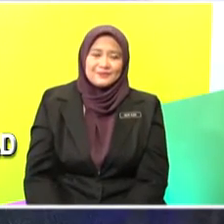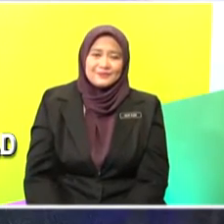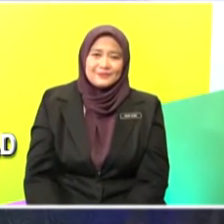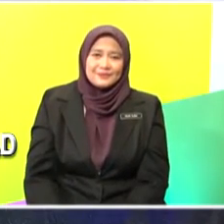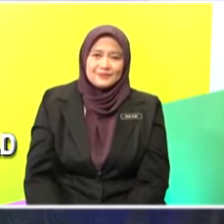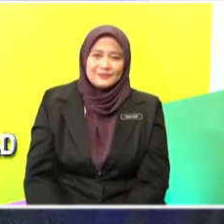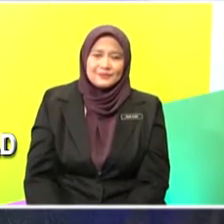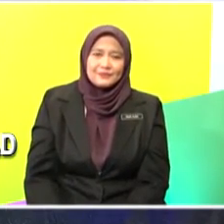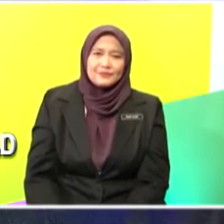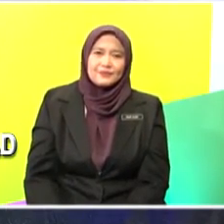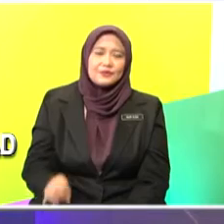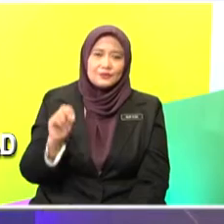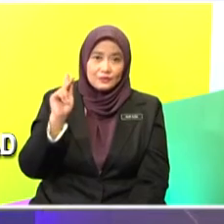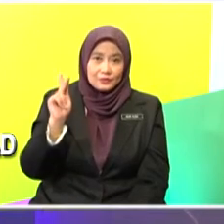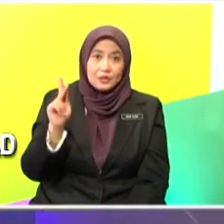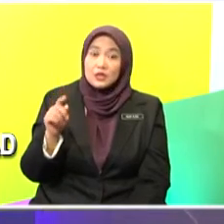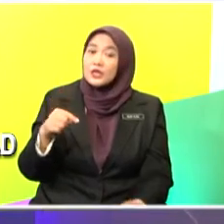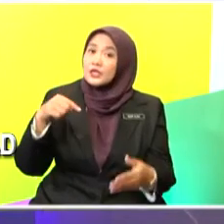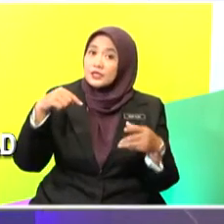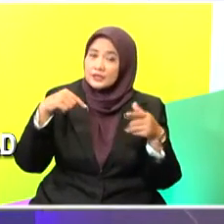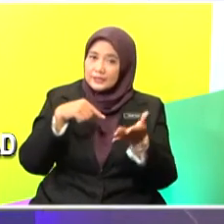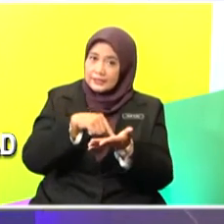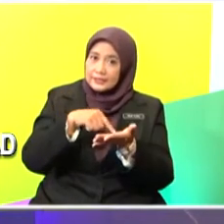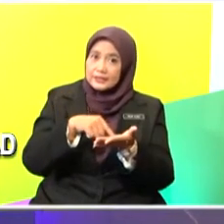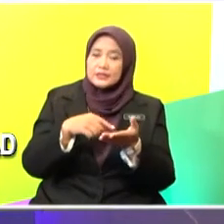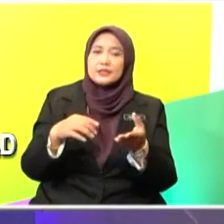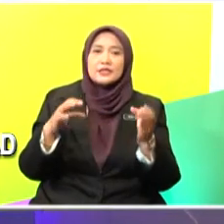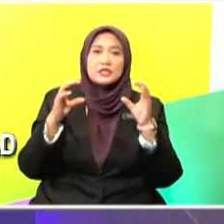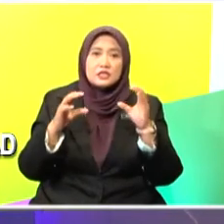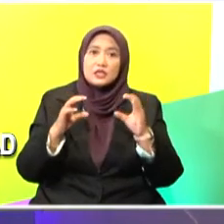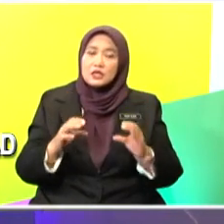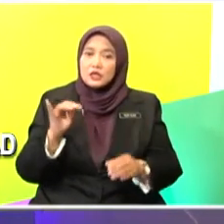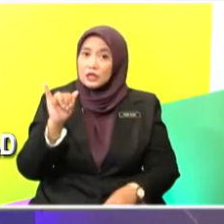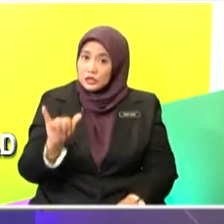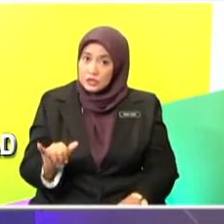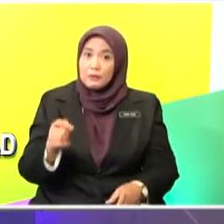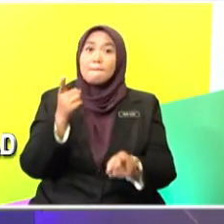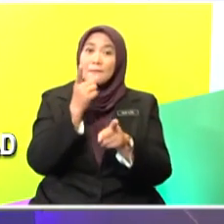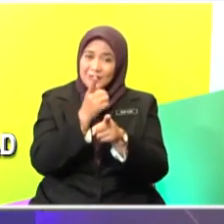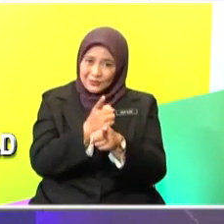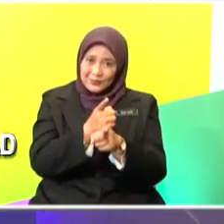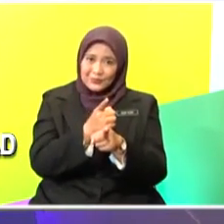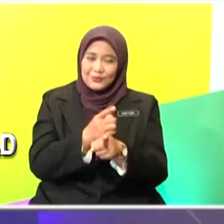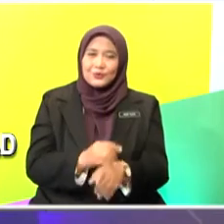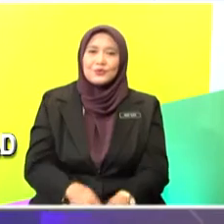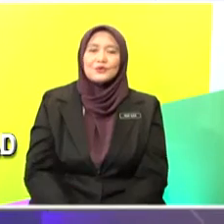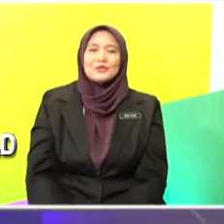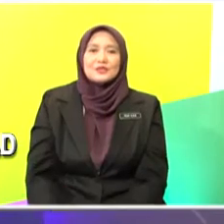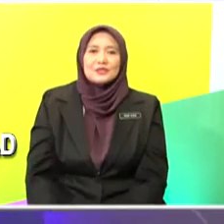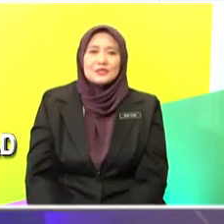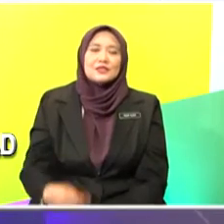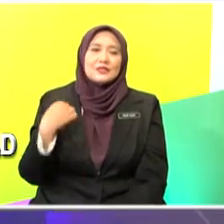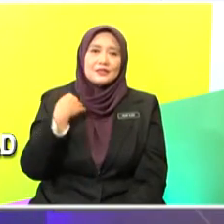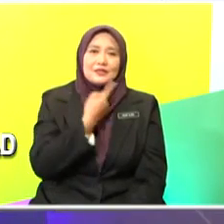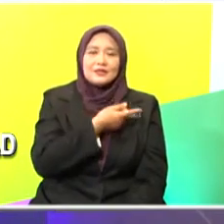Okey, cikgu. Jadi ini cara yang betul untuk kita menulis dengan cara yang betul. Okey, cikgu. Kita nak